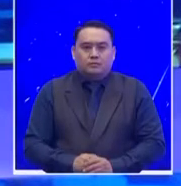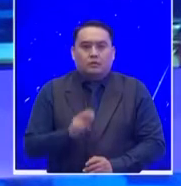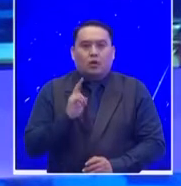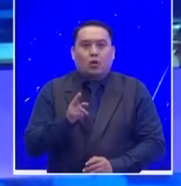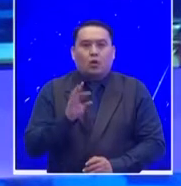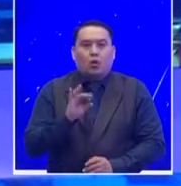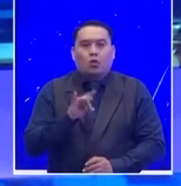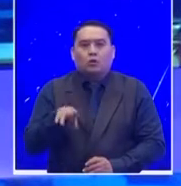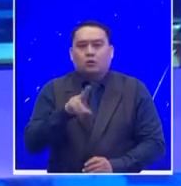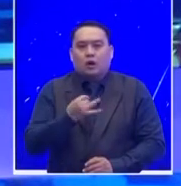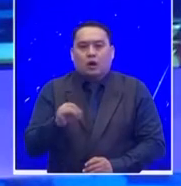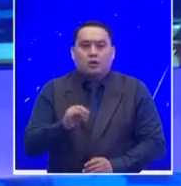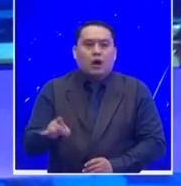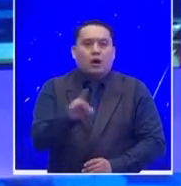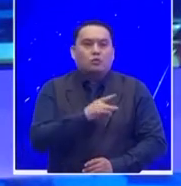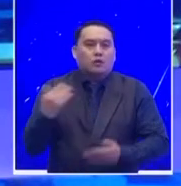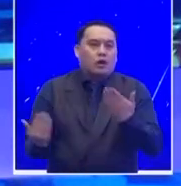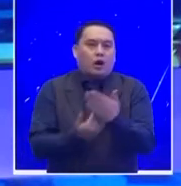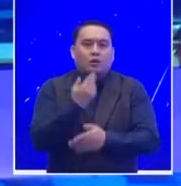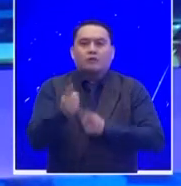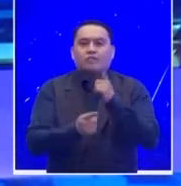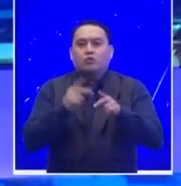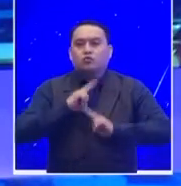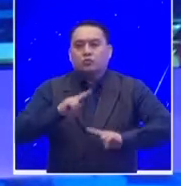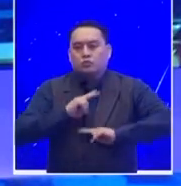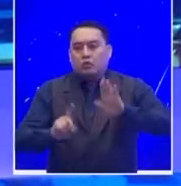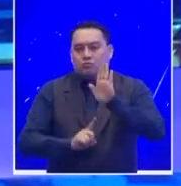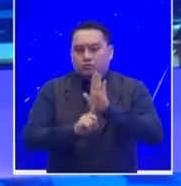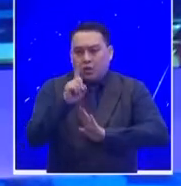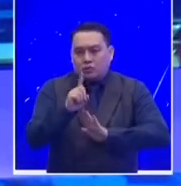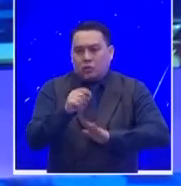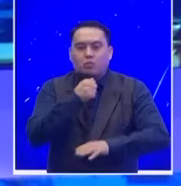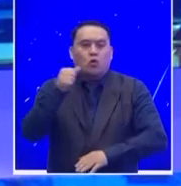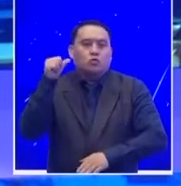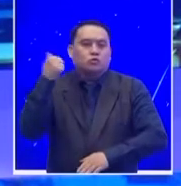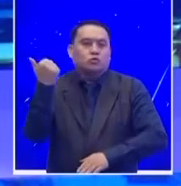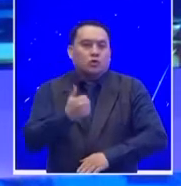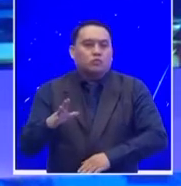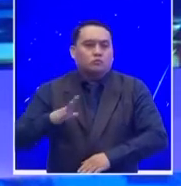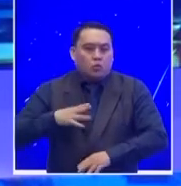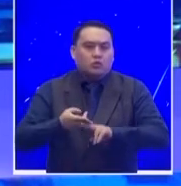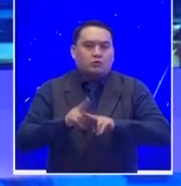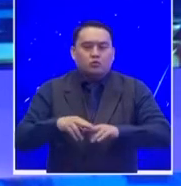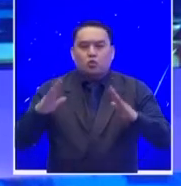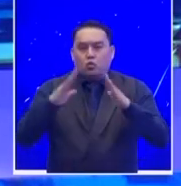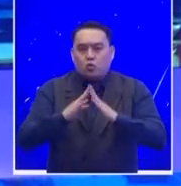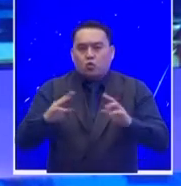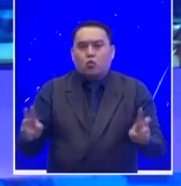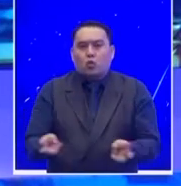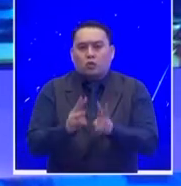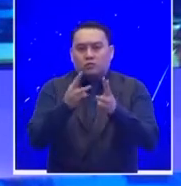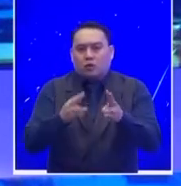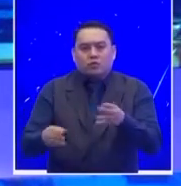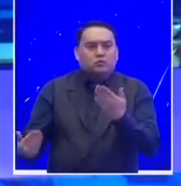Қордай ауданында қайта қалпына келтіру жұмыстары басталады. Өткен аптадағы келеңсіз оқиғадан кейін үйлер мен қираған ғимараттарды